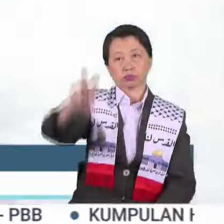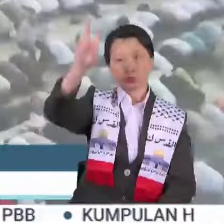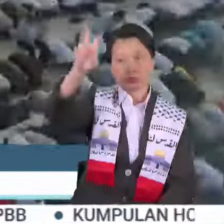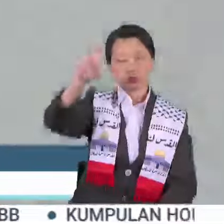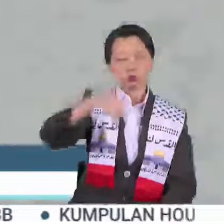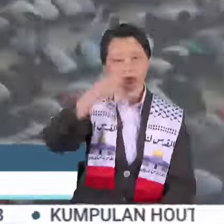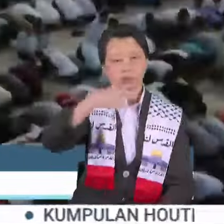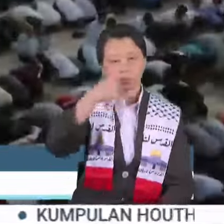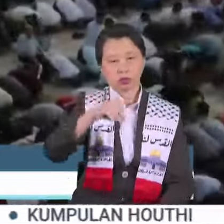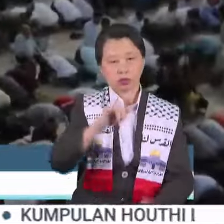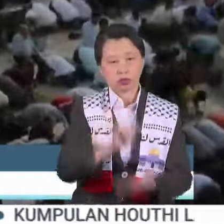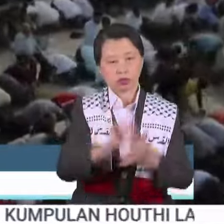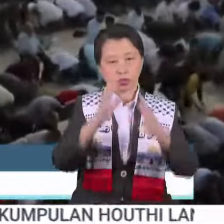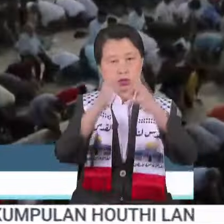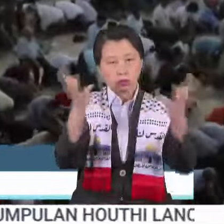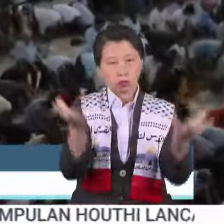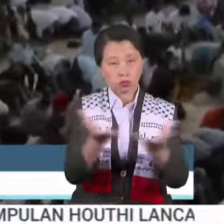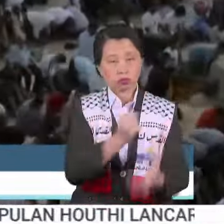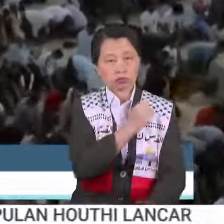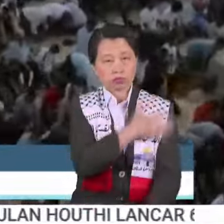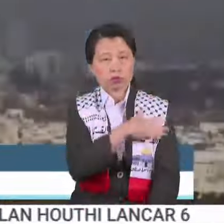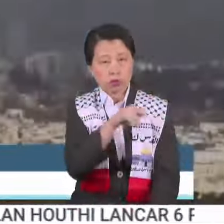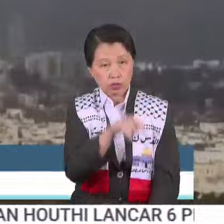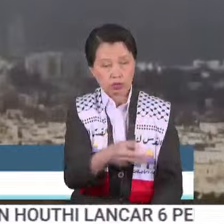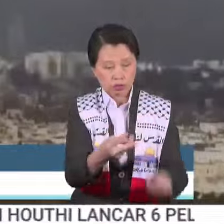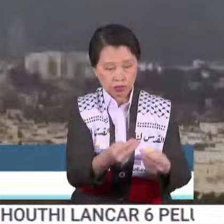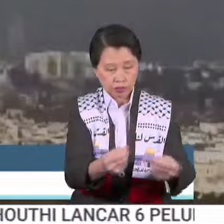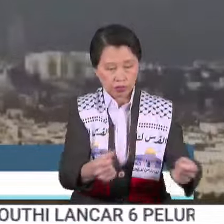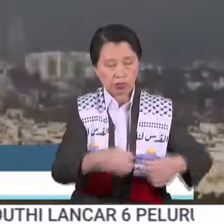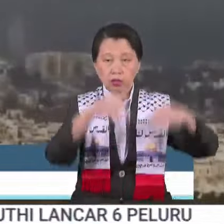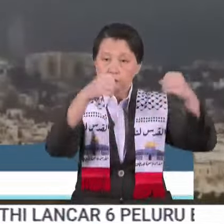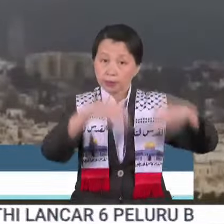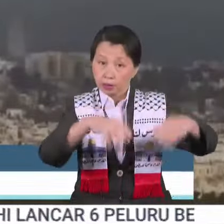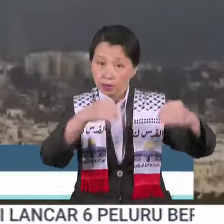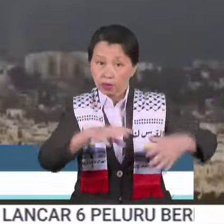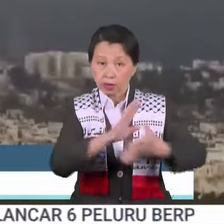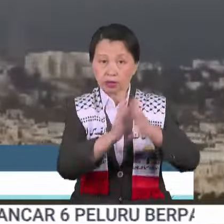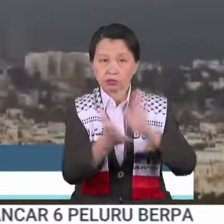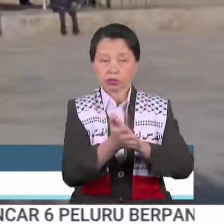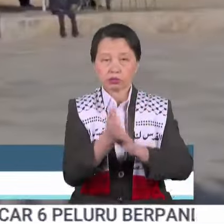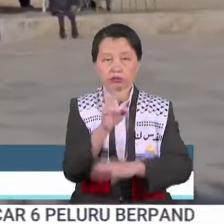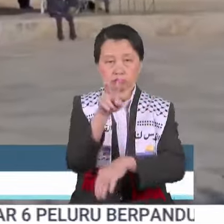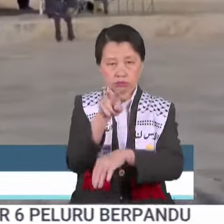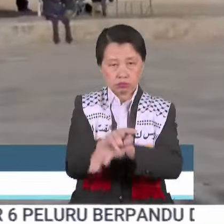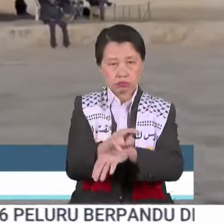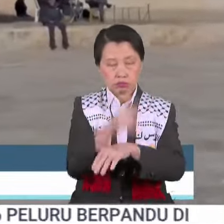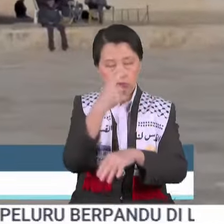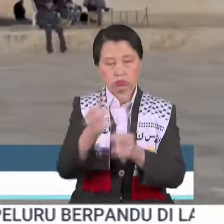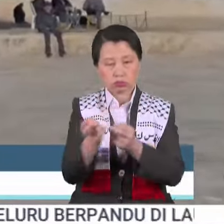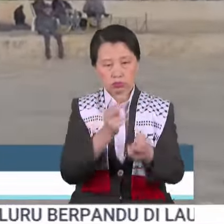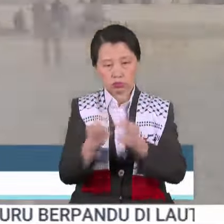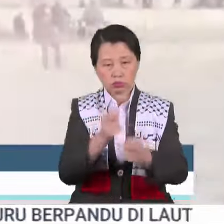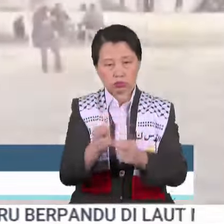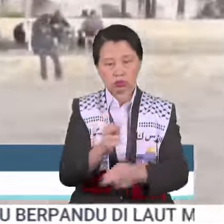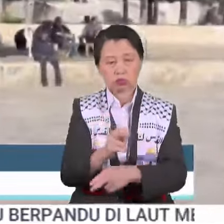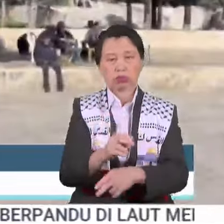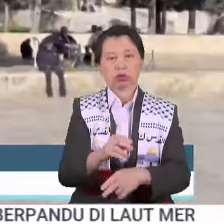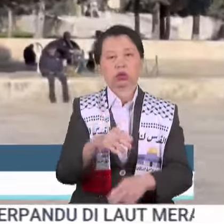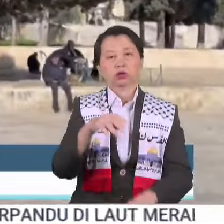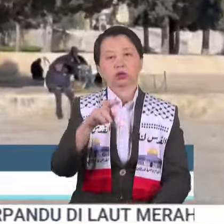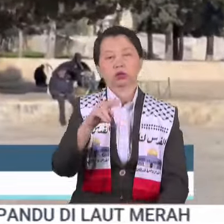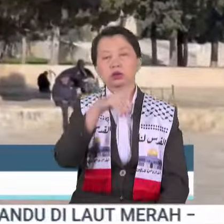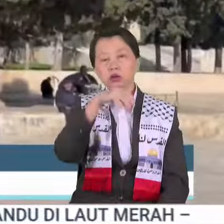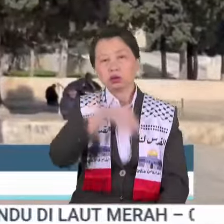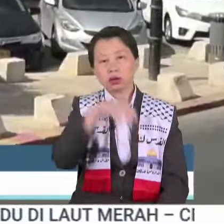yang menyatakan bahawa bumi Palestin adalah tanah yang diberkati dan menjadi saksi terhadap usaha Nabi dan Rasul